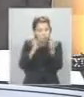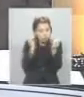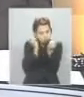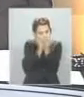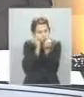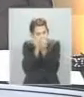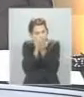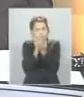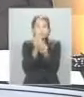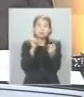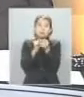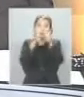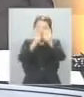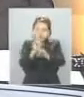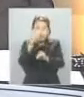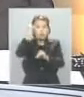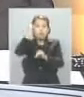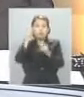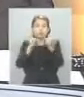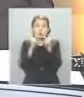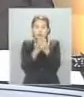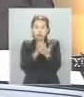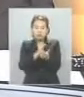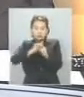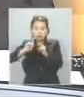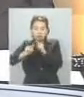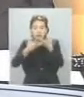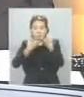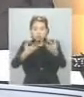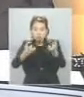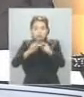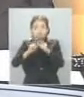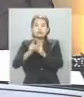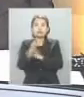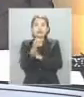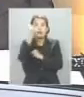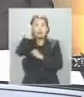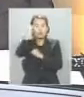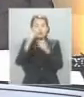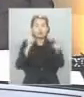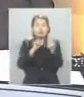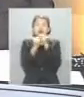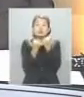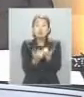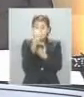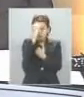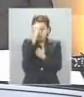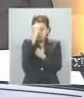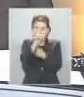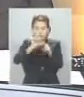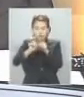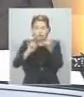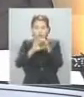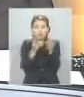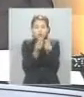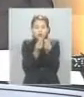เท่าไหร่นะคะซึ่งตอนนี้ที่ญี่ปุ่นการประเมินความเสียหายแน่นอนว่าพูดได้แค่ว่าเป็นวงกว้างไม่สามารถที่จะประเมินออกมาเป็นตัวเลข